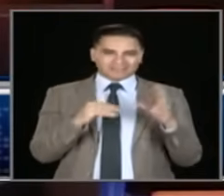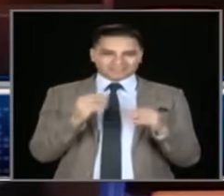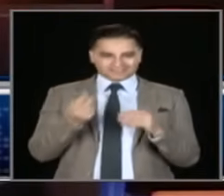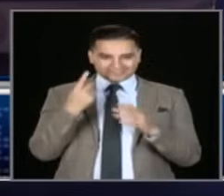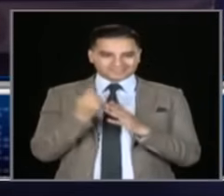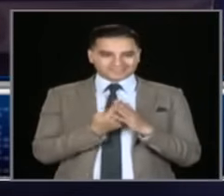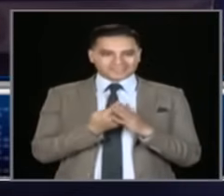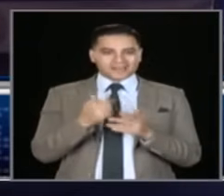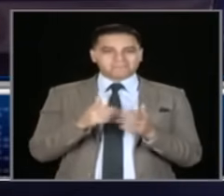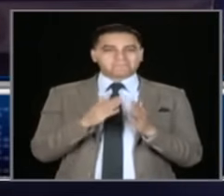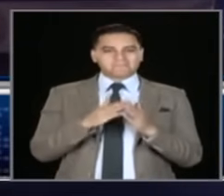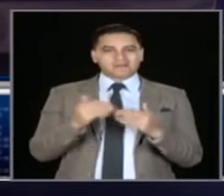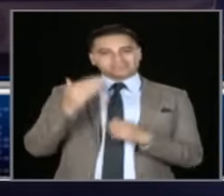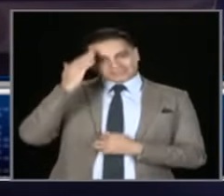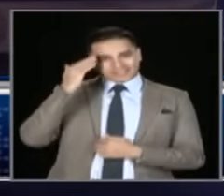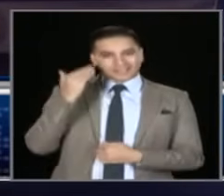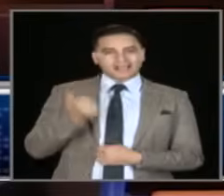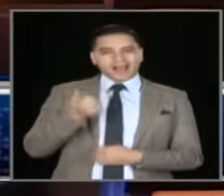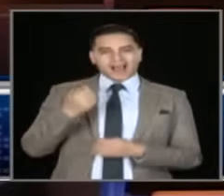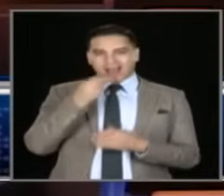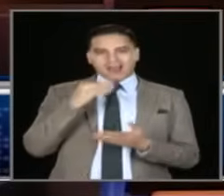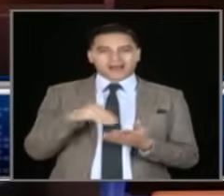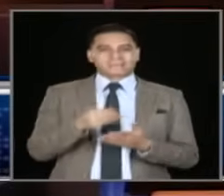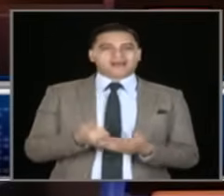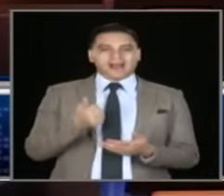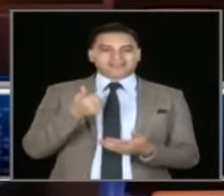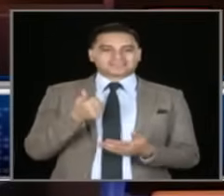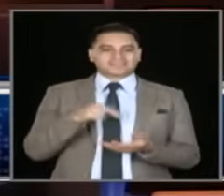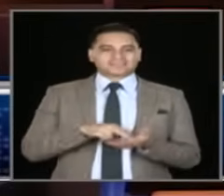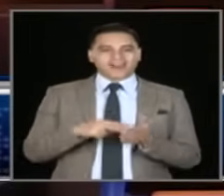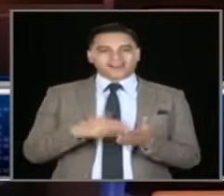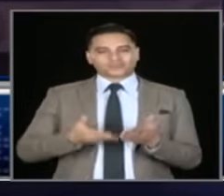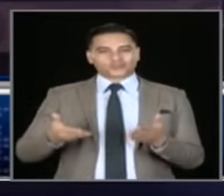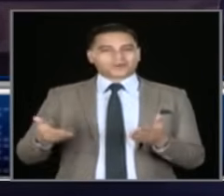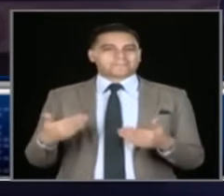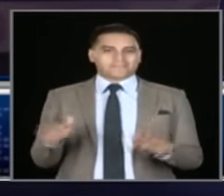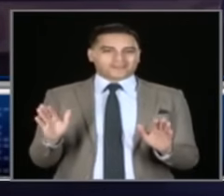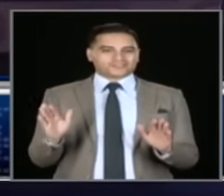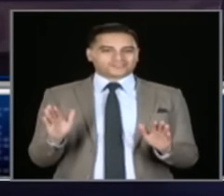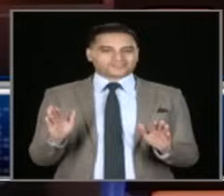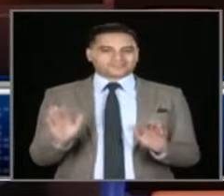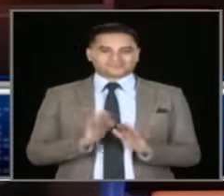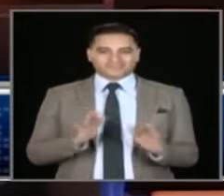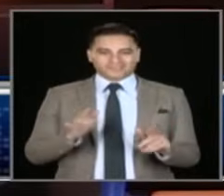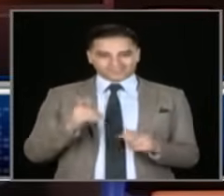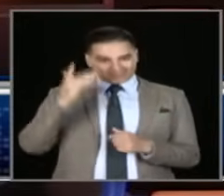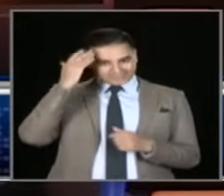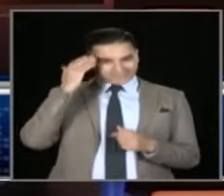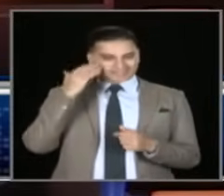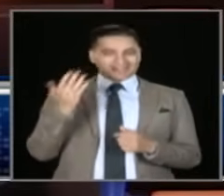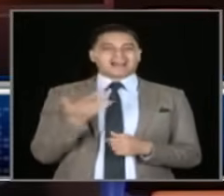الأكل؟ هنجرب بقى. طب هناكل إيه طيب يا ندى؟ ما نبقى نشوف ساعتها. تاخدش منهم عقد نافع.